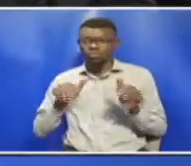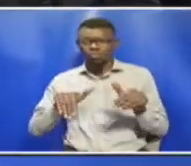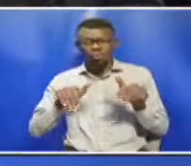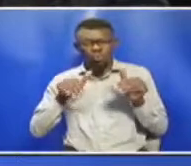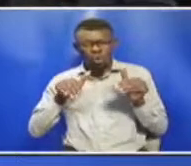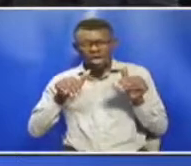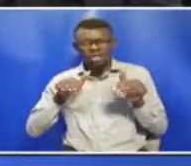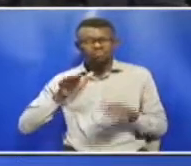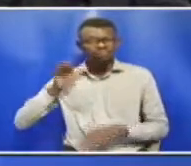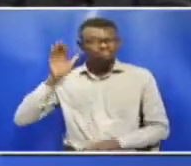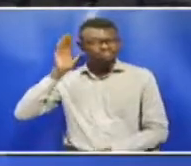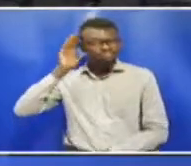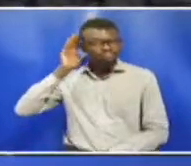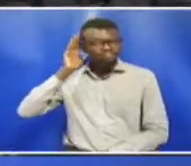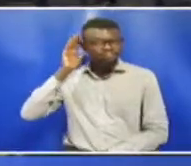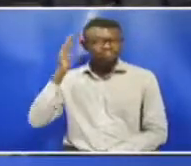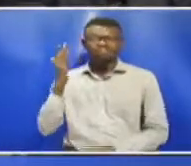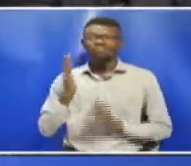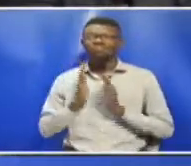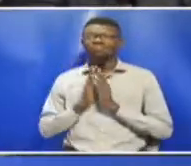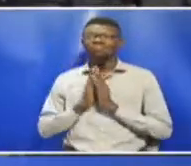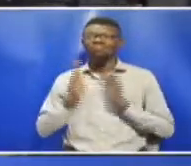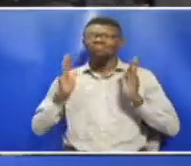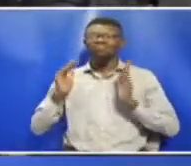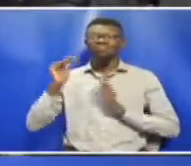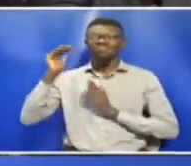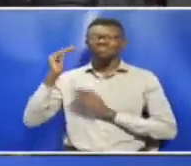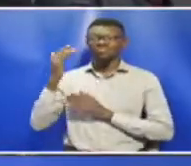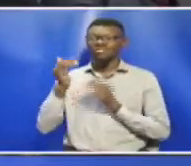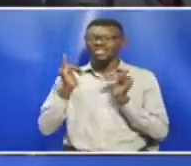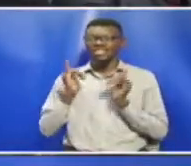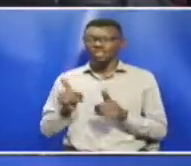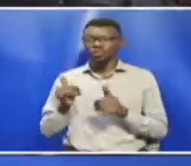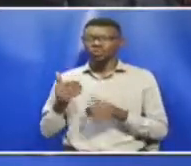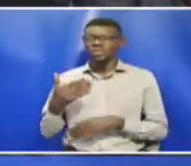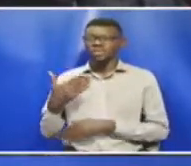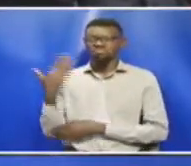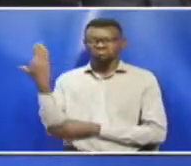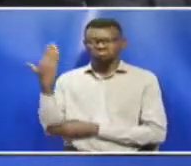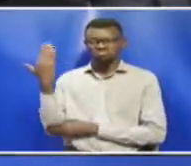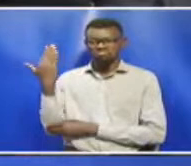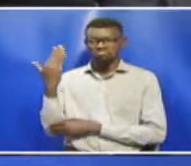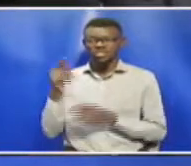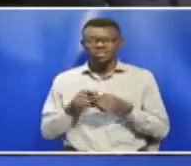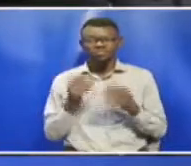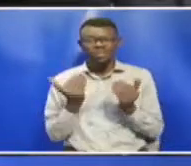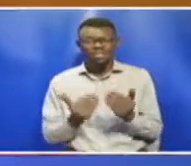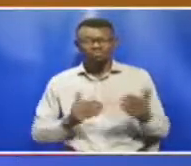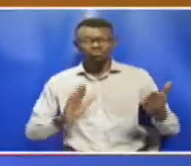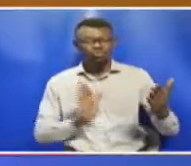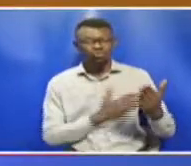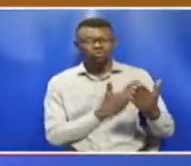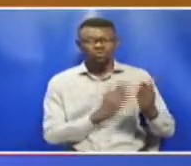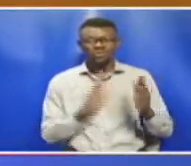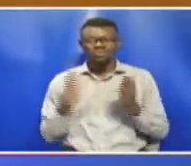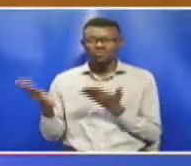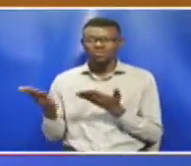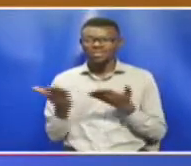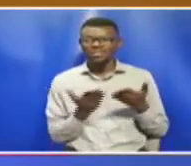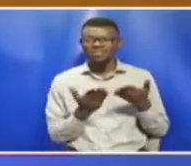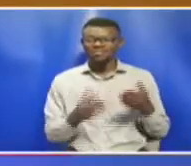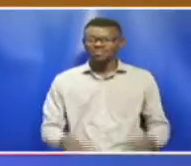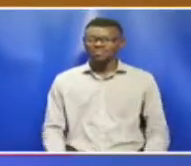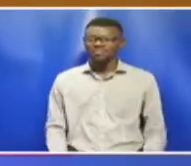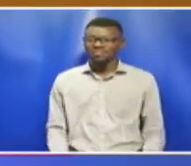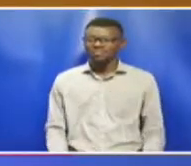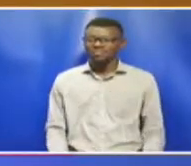kumsikiliza askofu wao mpya akinena. Watoto nao wakawa na nafasi ya kucheza ngoma za kumkaribisha. Wanaotunza